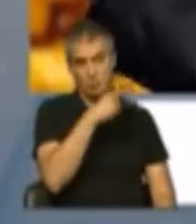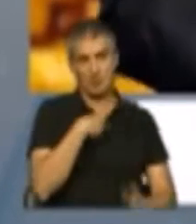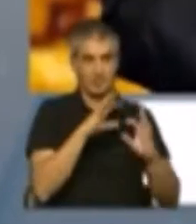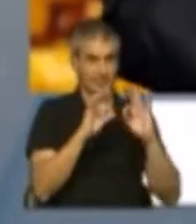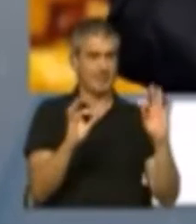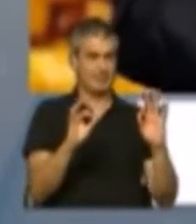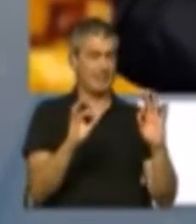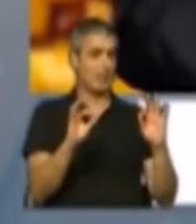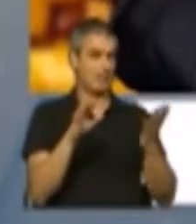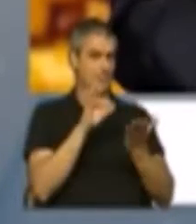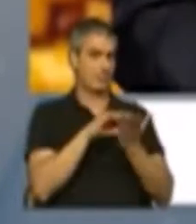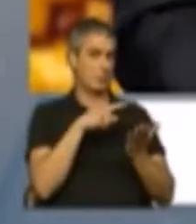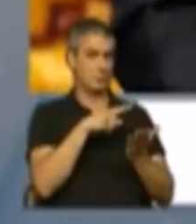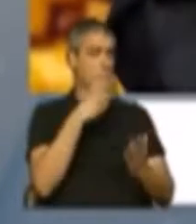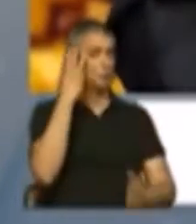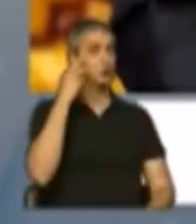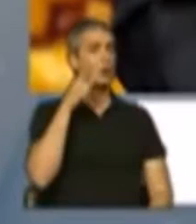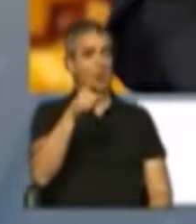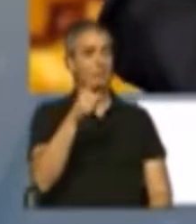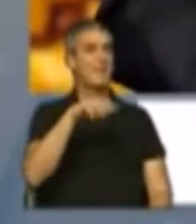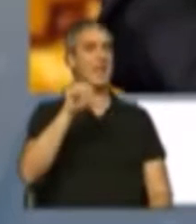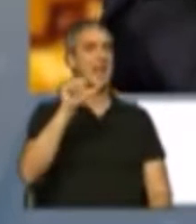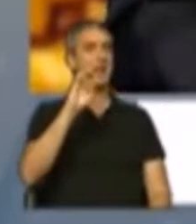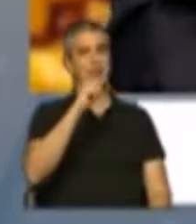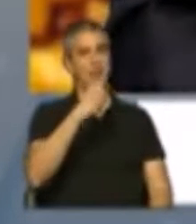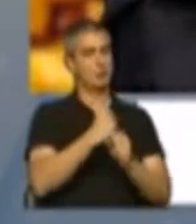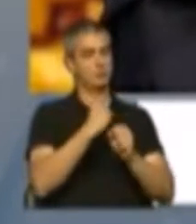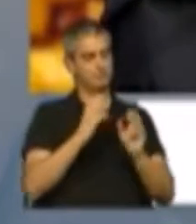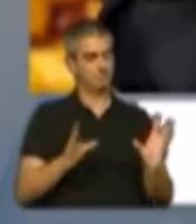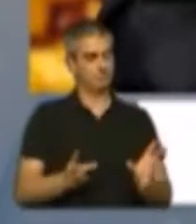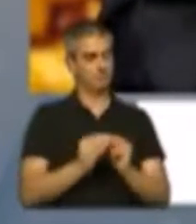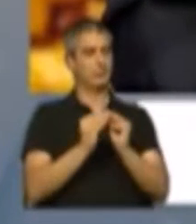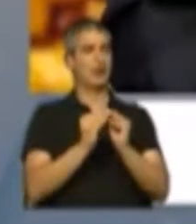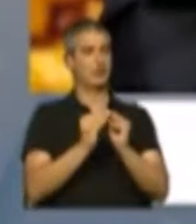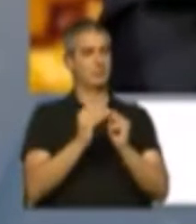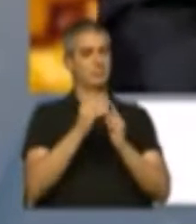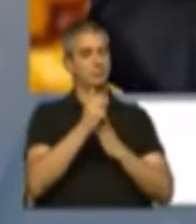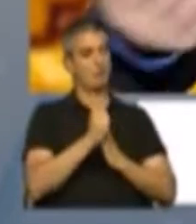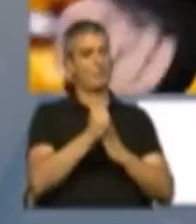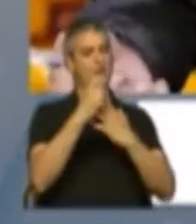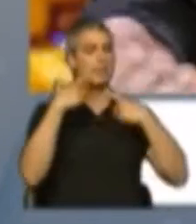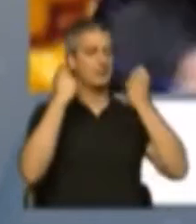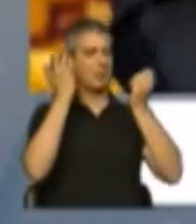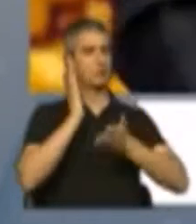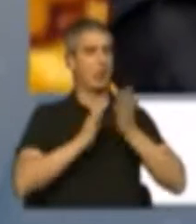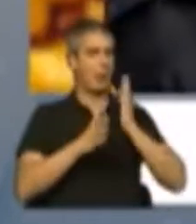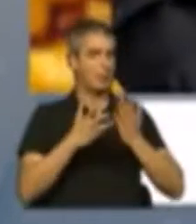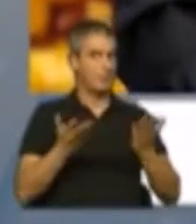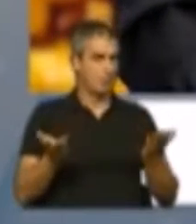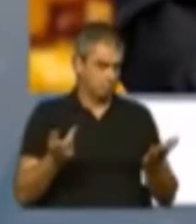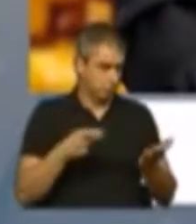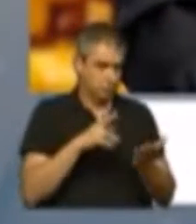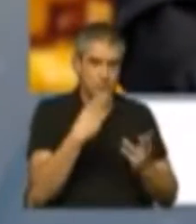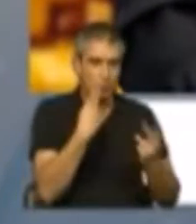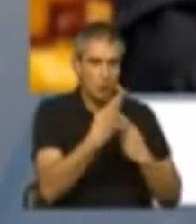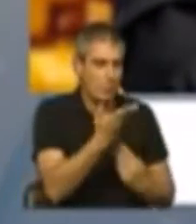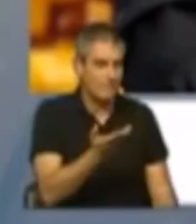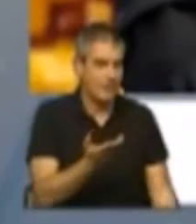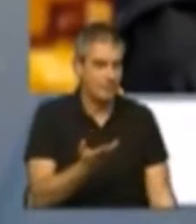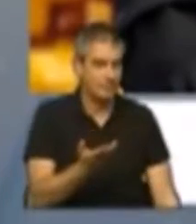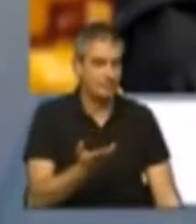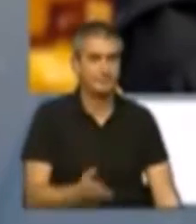באמת מאותה נקודה, ששלי יחימוביץ' ואראל מרגלית הולכים יחד, הם מובילים לתרבות אלימה, אז קודם כל זכות התגובה לדברים